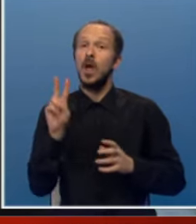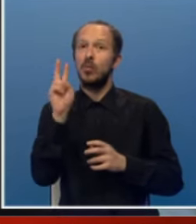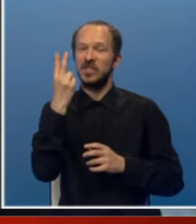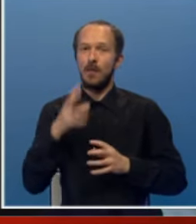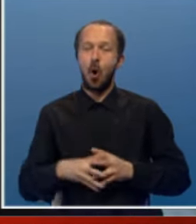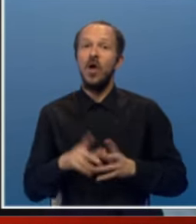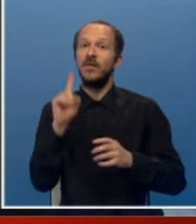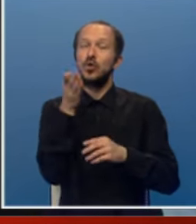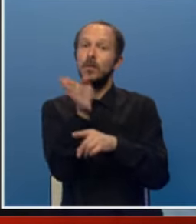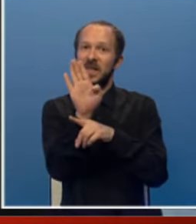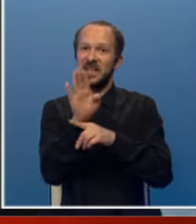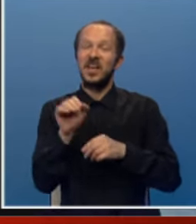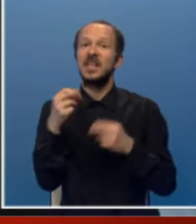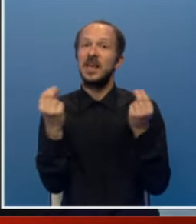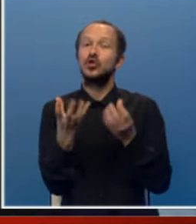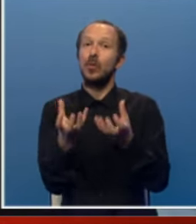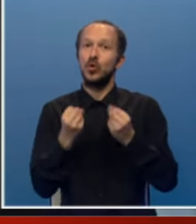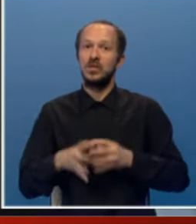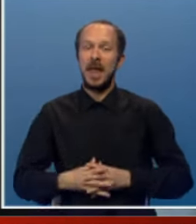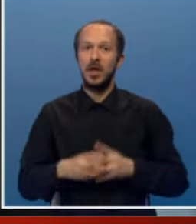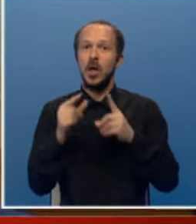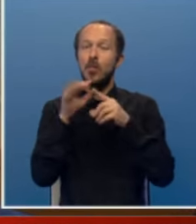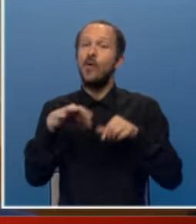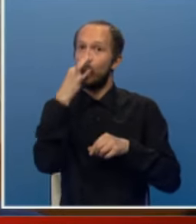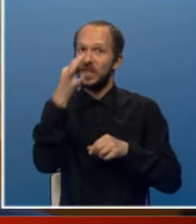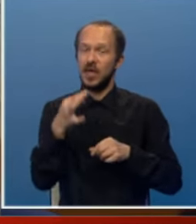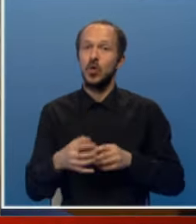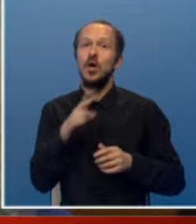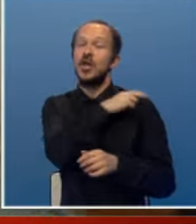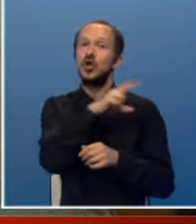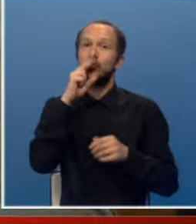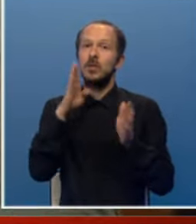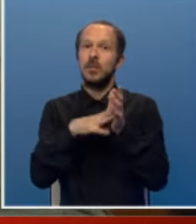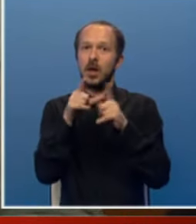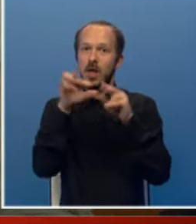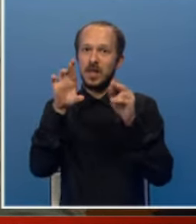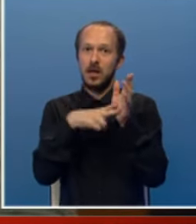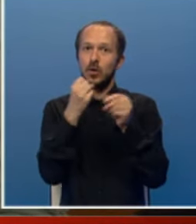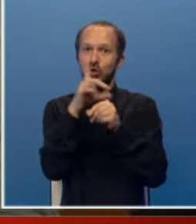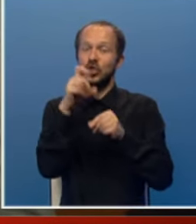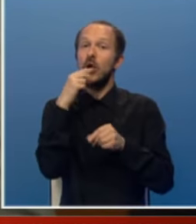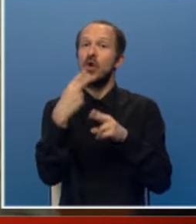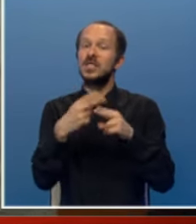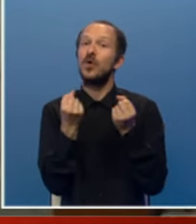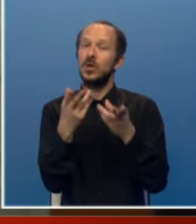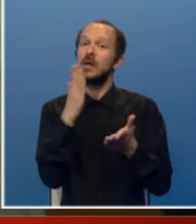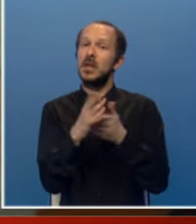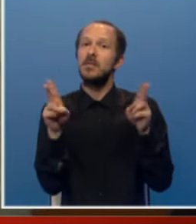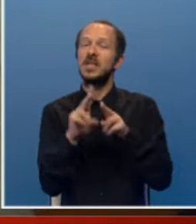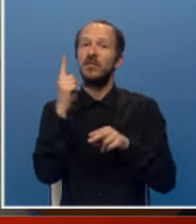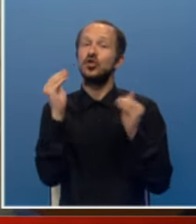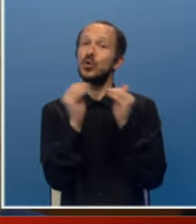pozivamo visokog predstavnika da nešto poduzme po ovom pitanju. Načelnik opštine Mladen Grujičić rekao je da su nazivi ulica bili manje